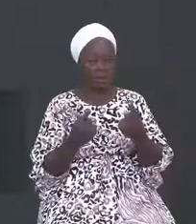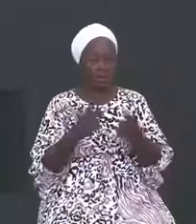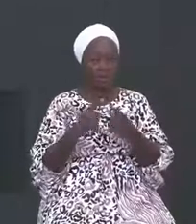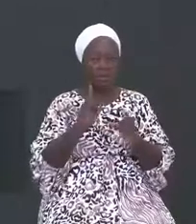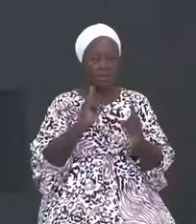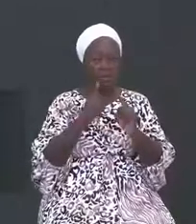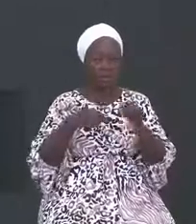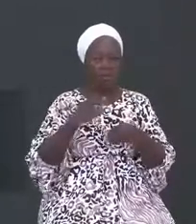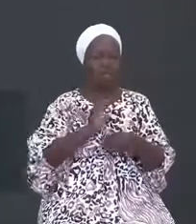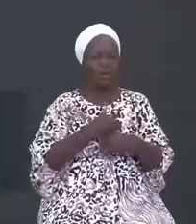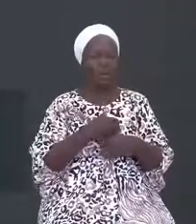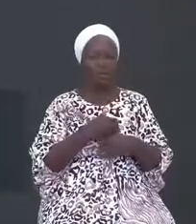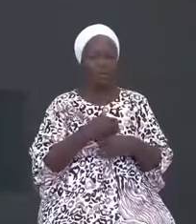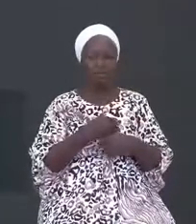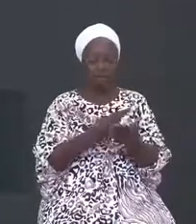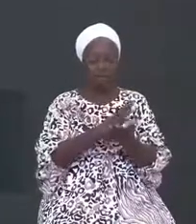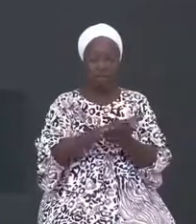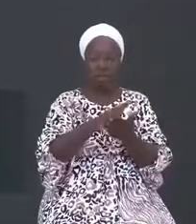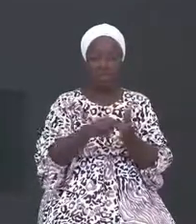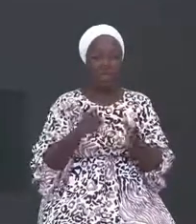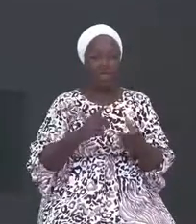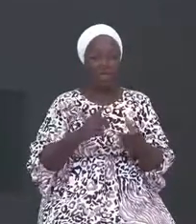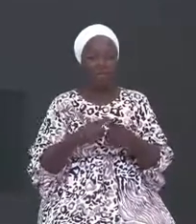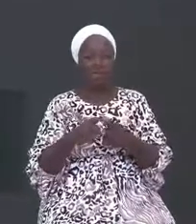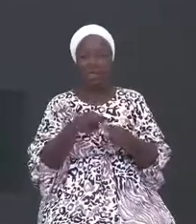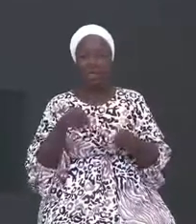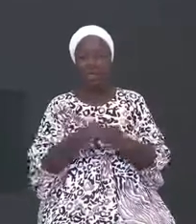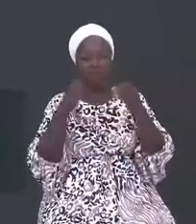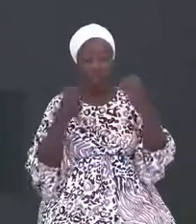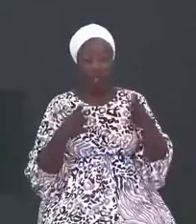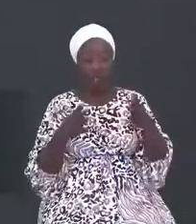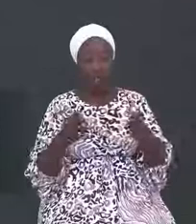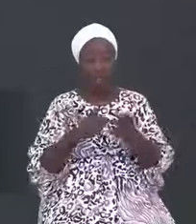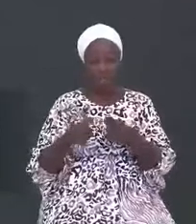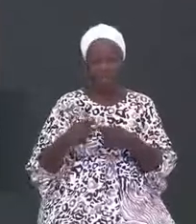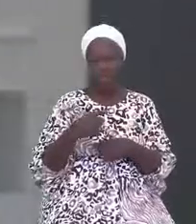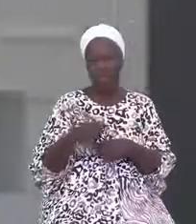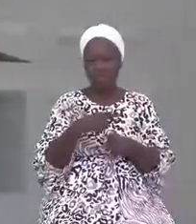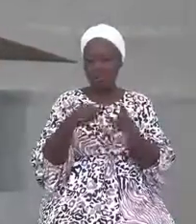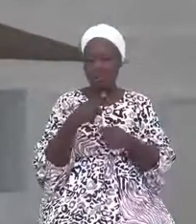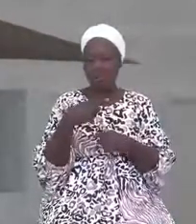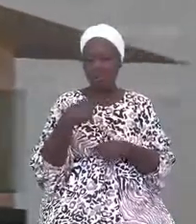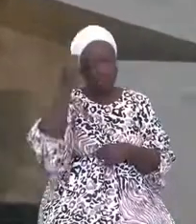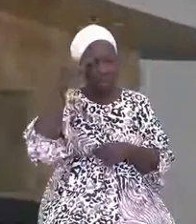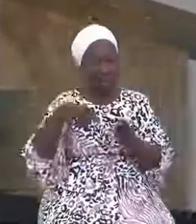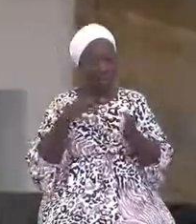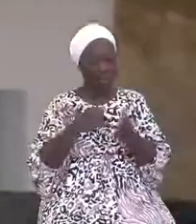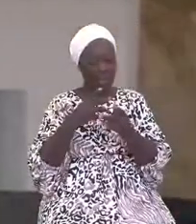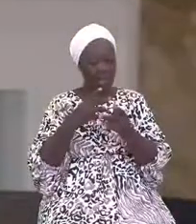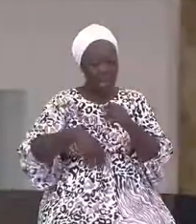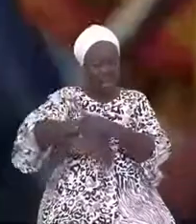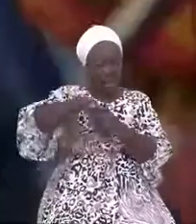il parle de notre justice, même au pluriel, mais il dit, quand vous pensez à cela, les